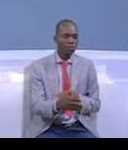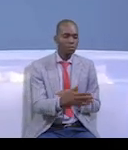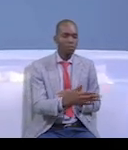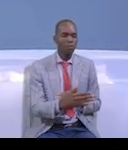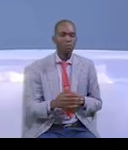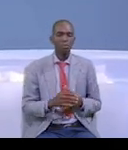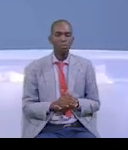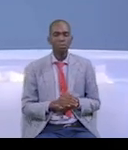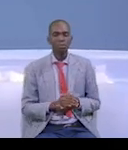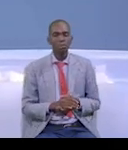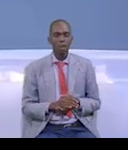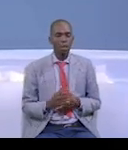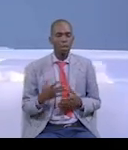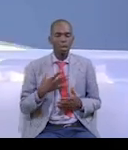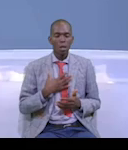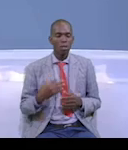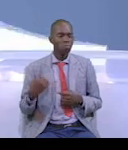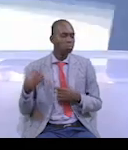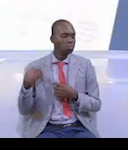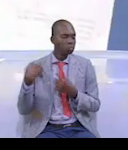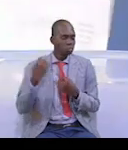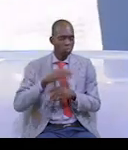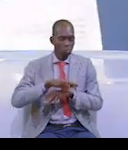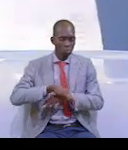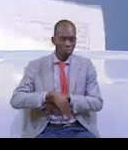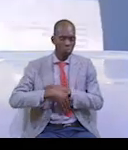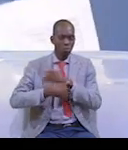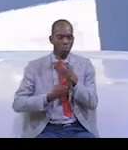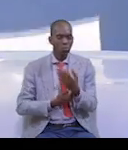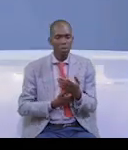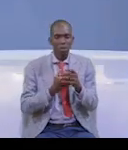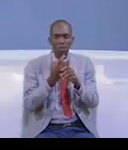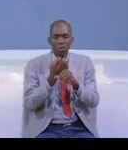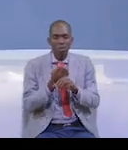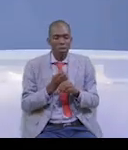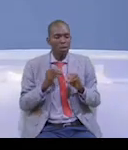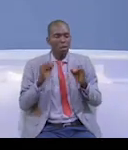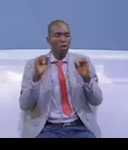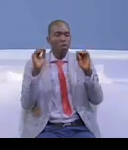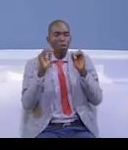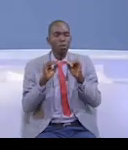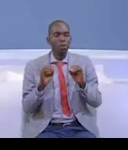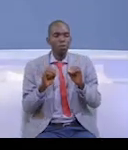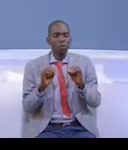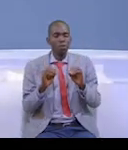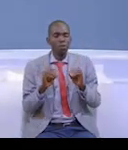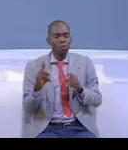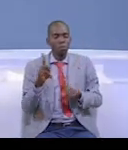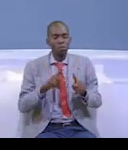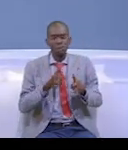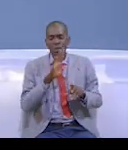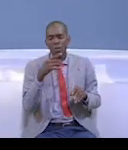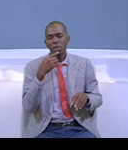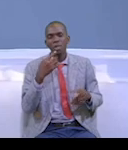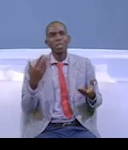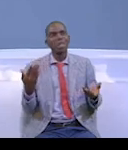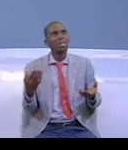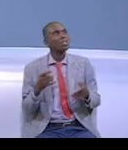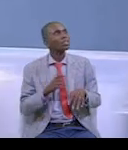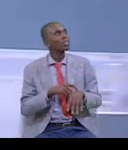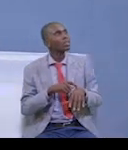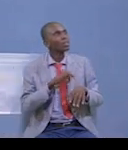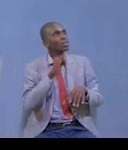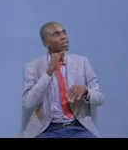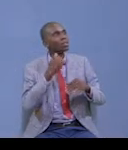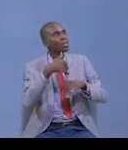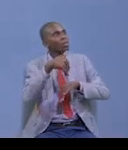పడుతున్నారు. They caught nothing. ఒక్క పక్కి పిల్ల కూడా దొరకలేదు. They didn't say it's midnight, let's go back home. అర్ధరాత్రి అయిపోయింది కదా వెళ్ళిపోదాం